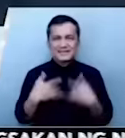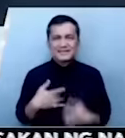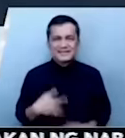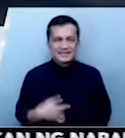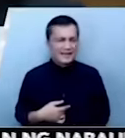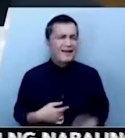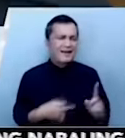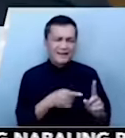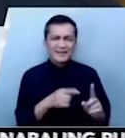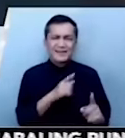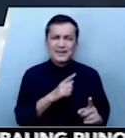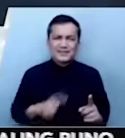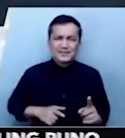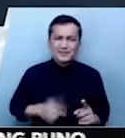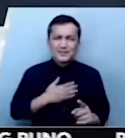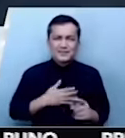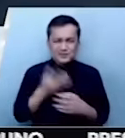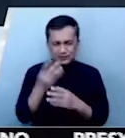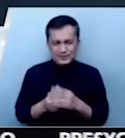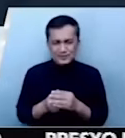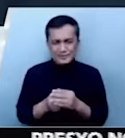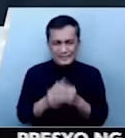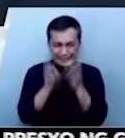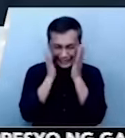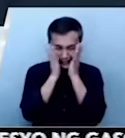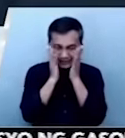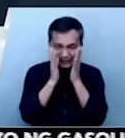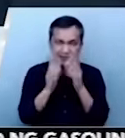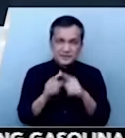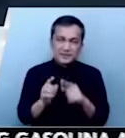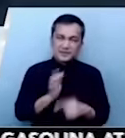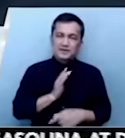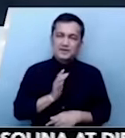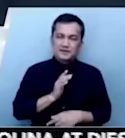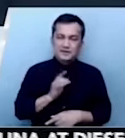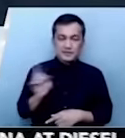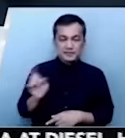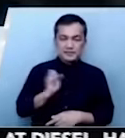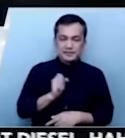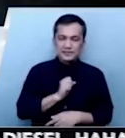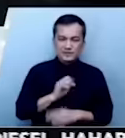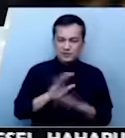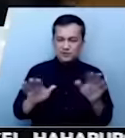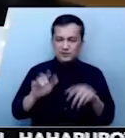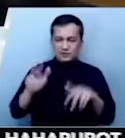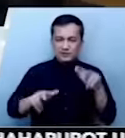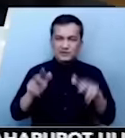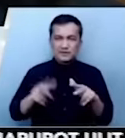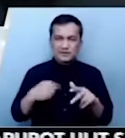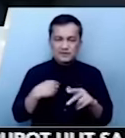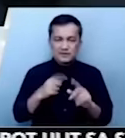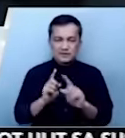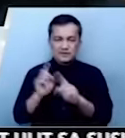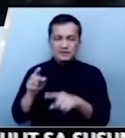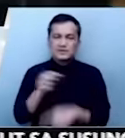mawala at matunaw that time. But ang bait-bait ni Sen, talagang sabi niya, don't panic, I'll just go to the hospital. Pero deep inside, I'm